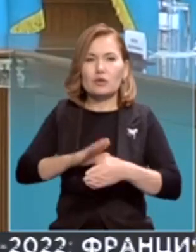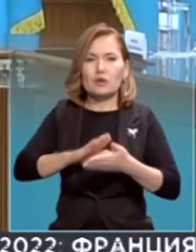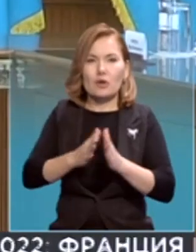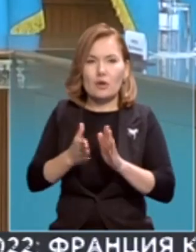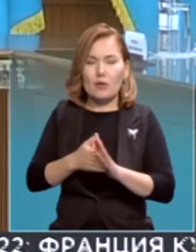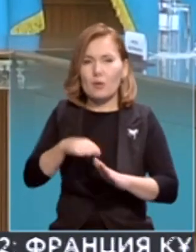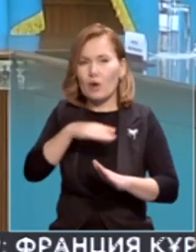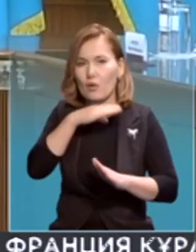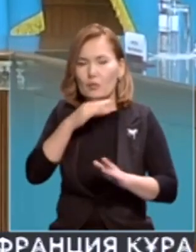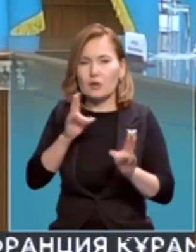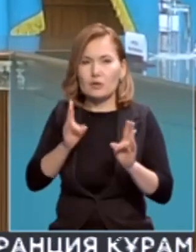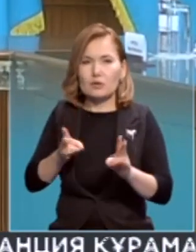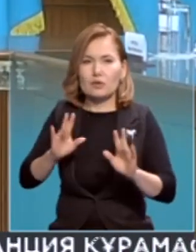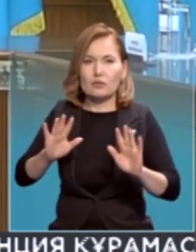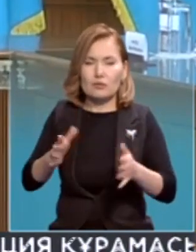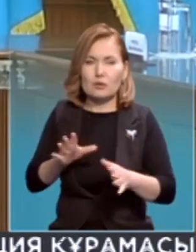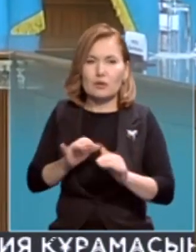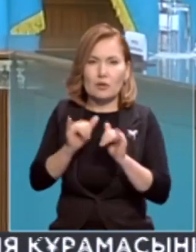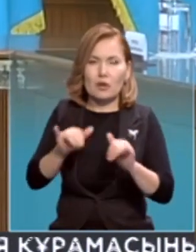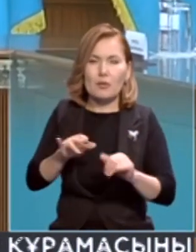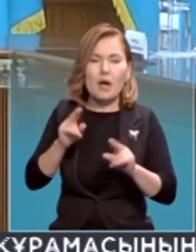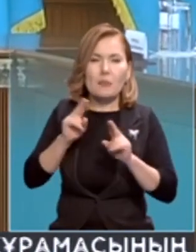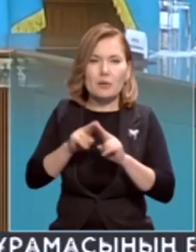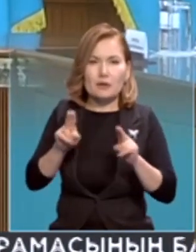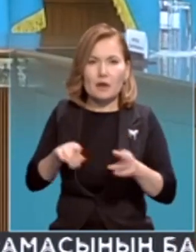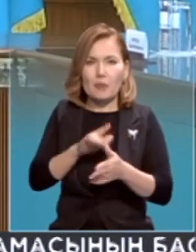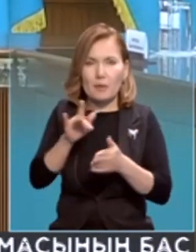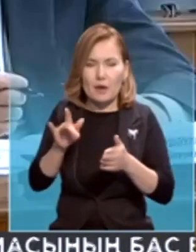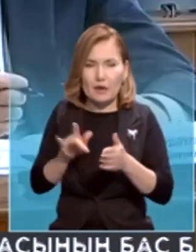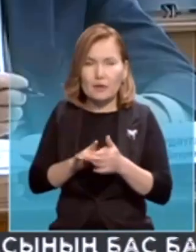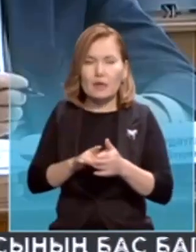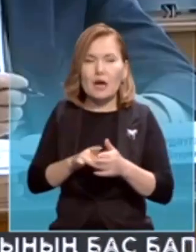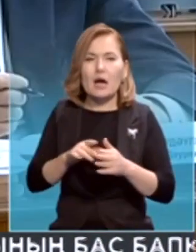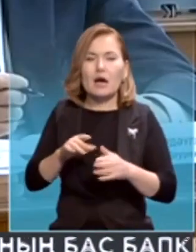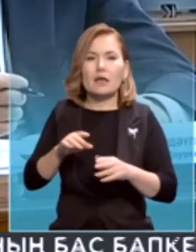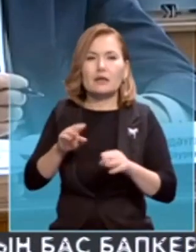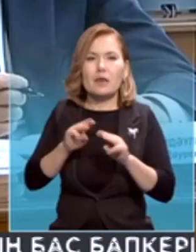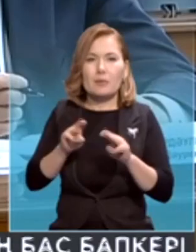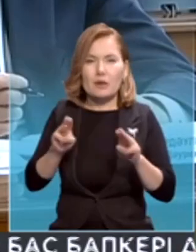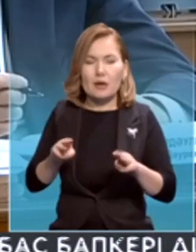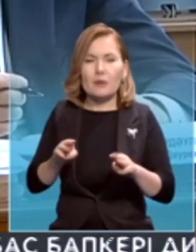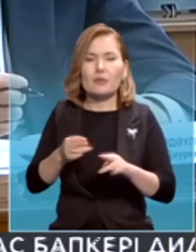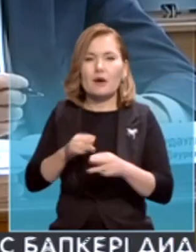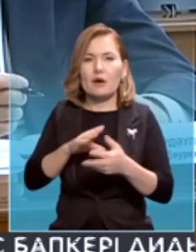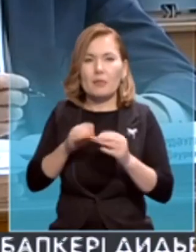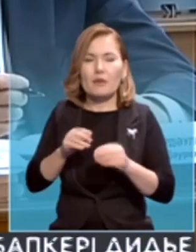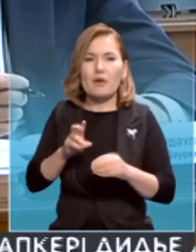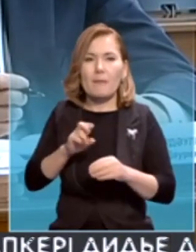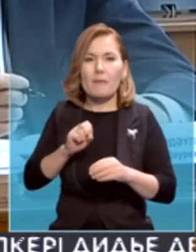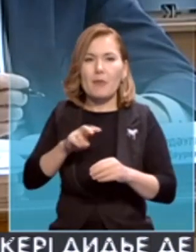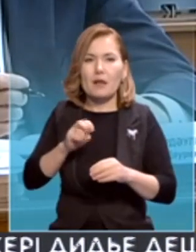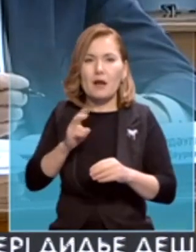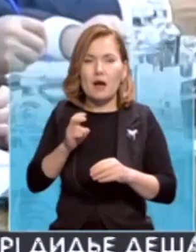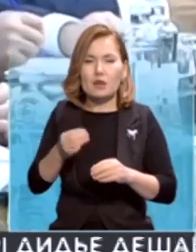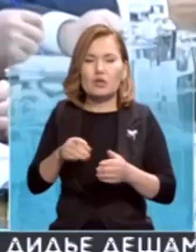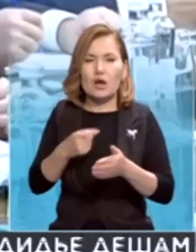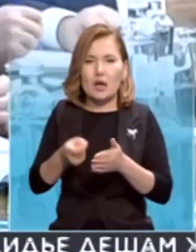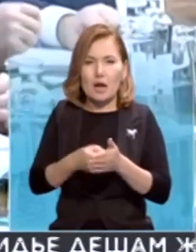тым көп болуп кетти. Петропавлда, Темиртауда, Степногорскиде, Балқашта,